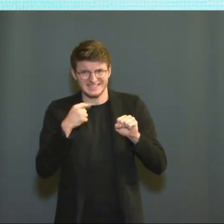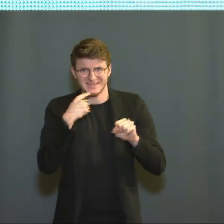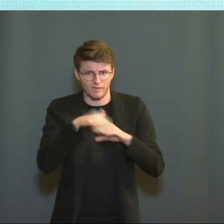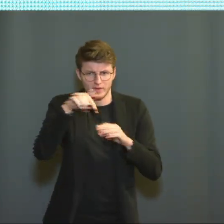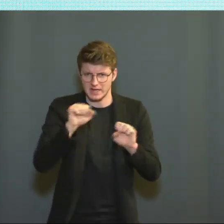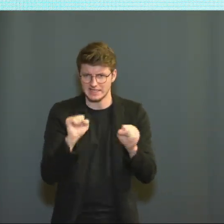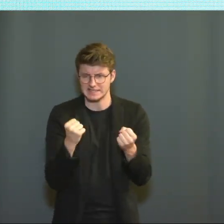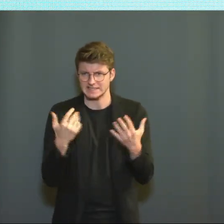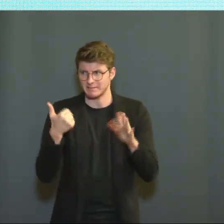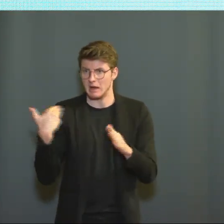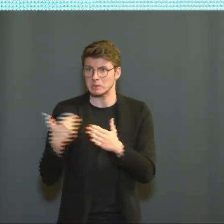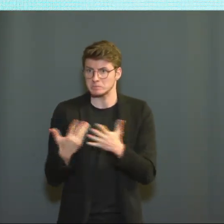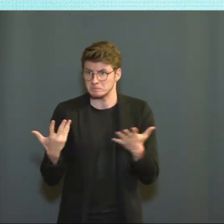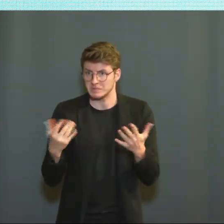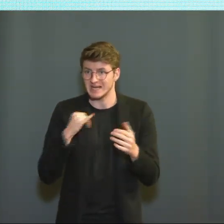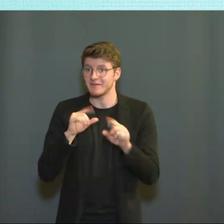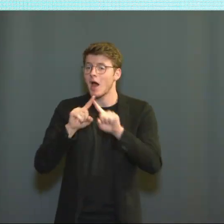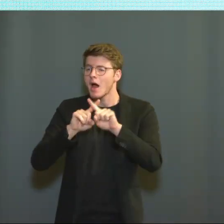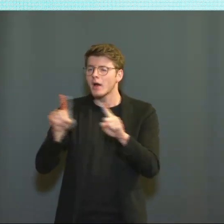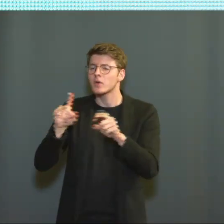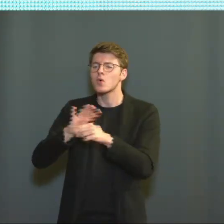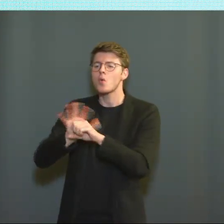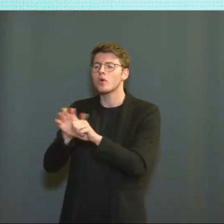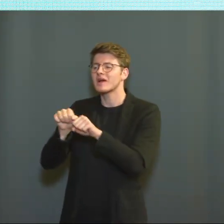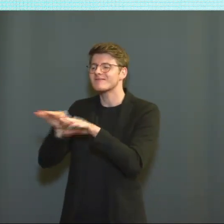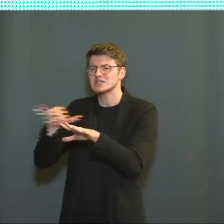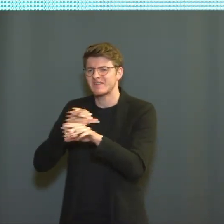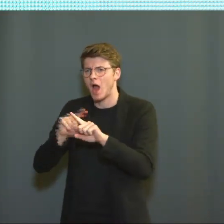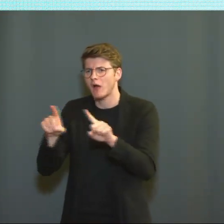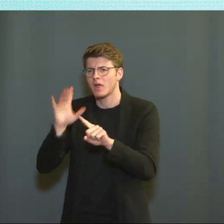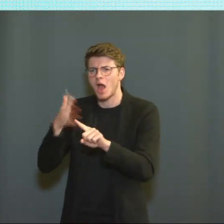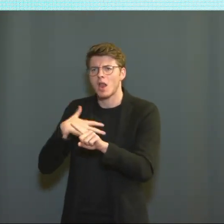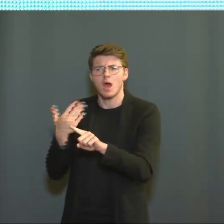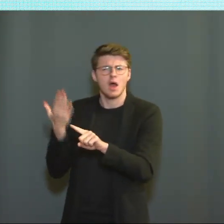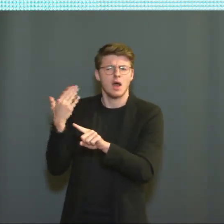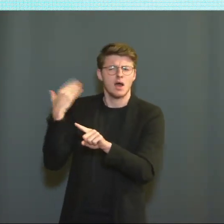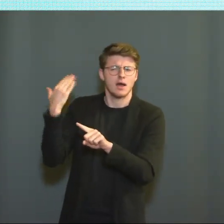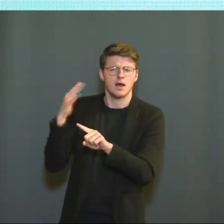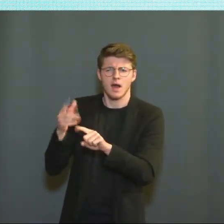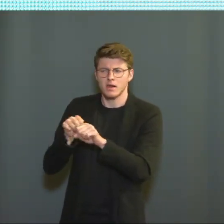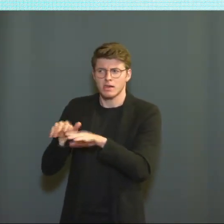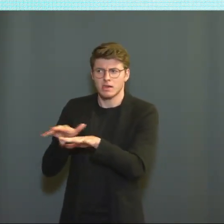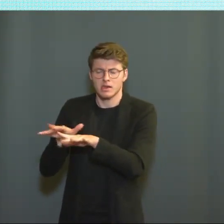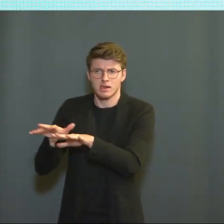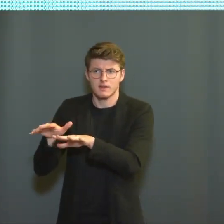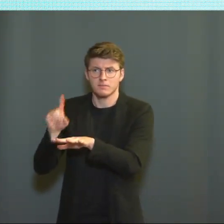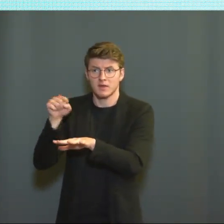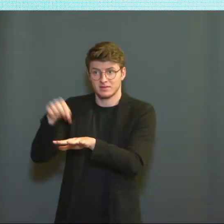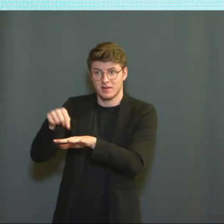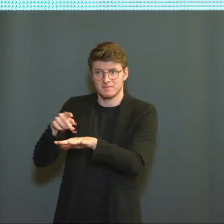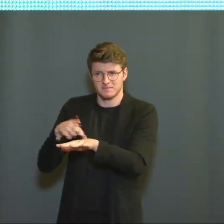de andere coronavirussen die al heel lang bij mensen circuleren en die meestal ook milde klachten veroorzaken,